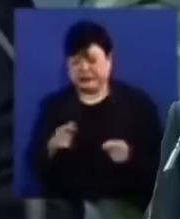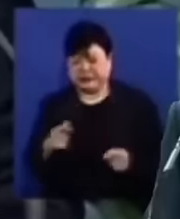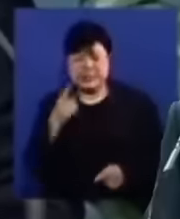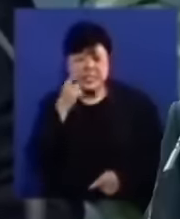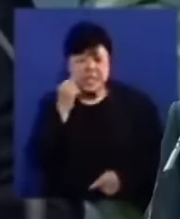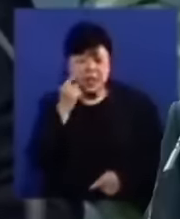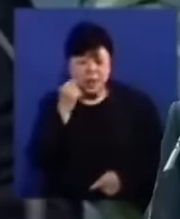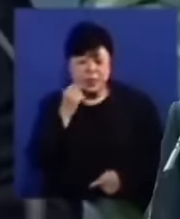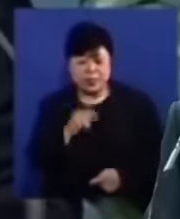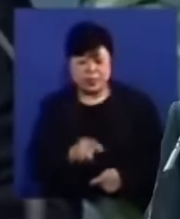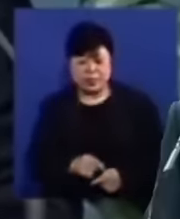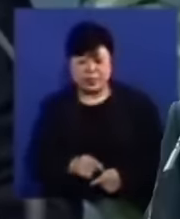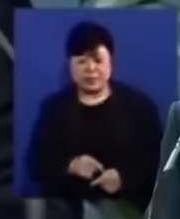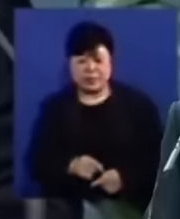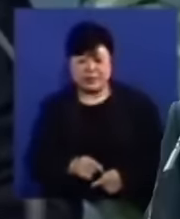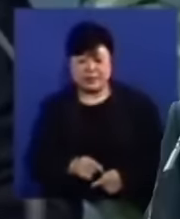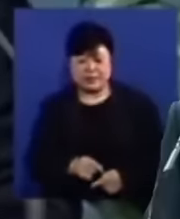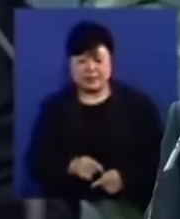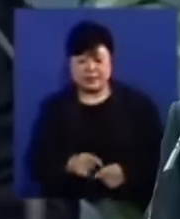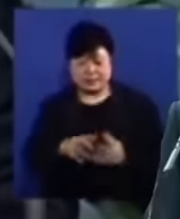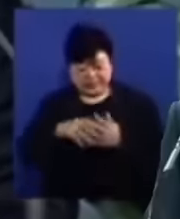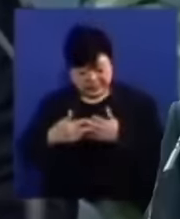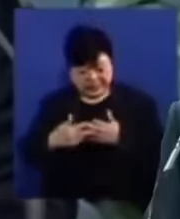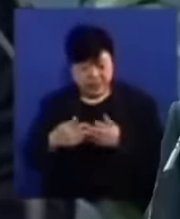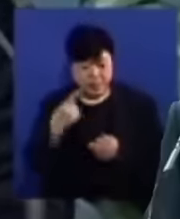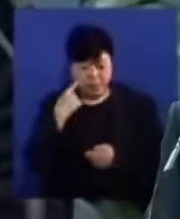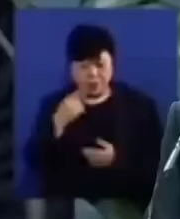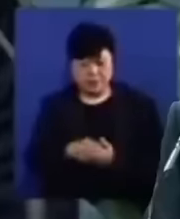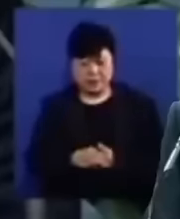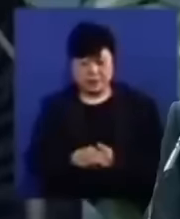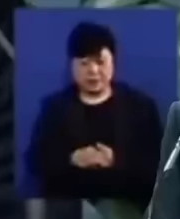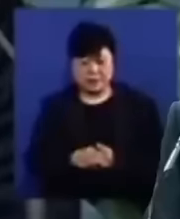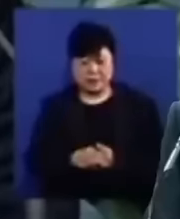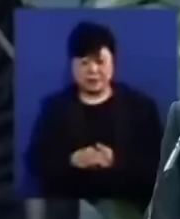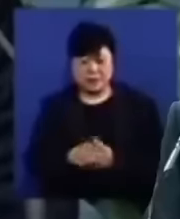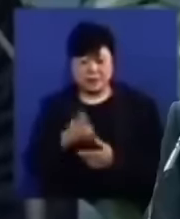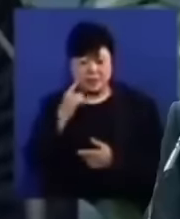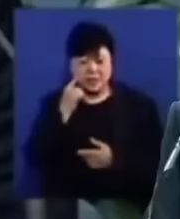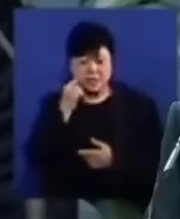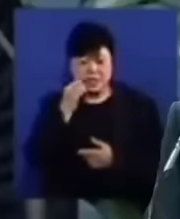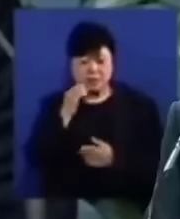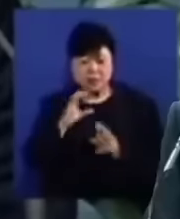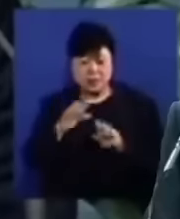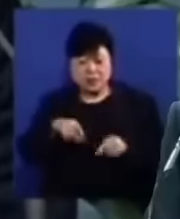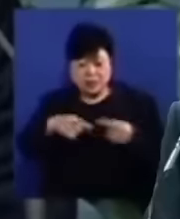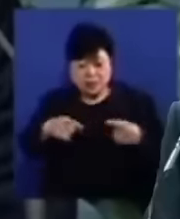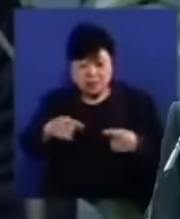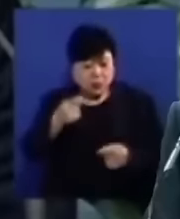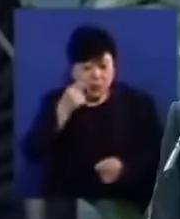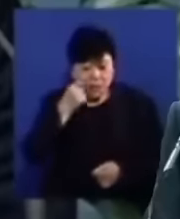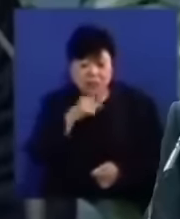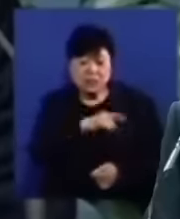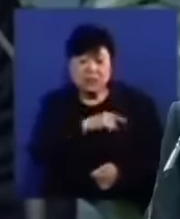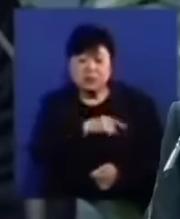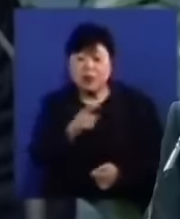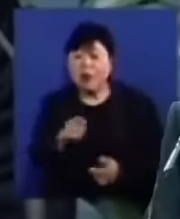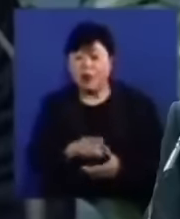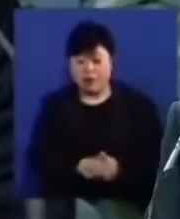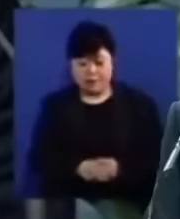일본에 여러분 대사관에 가서 파스포트에 입국 허가 안 내주는 이름이 몇 개